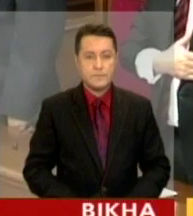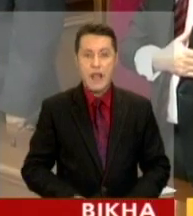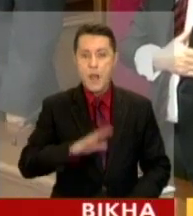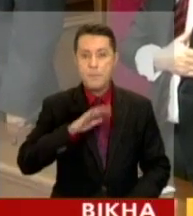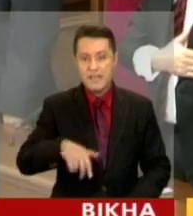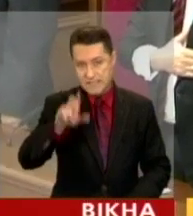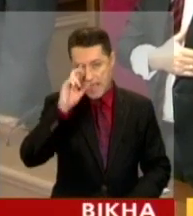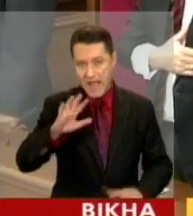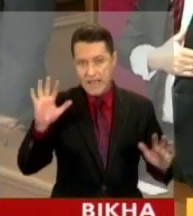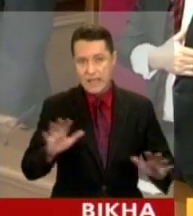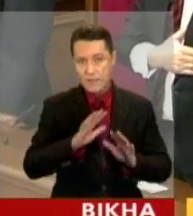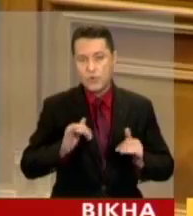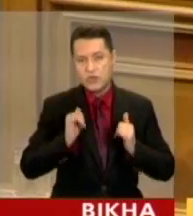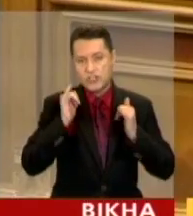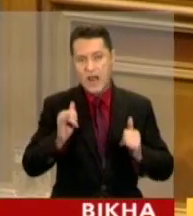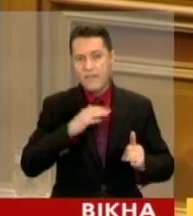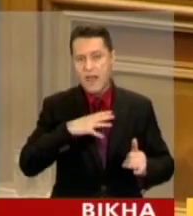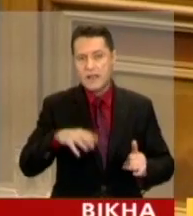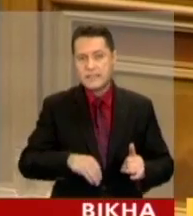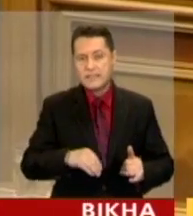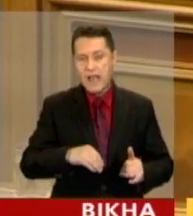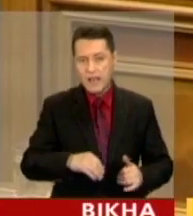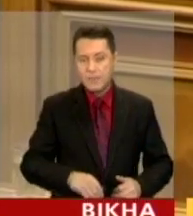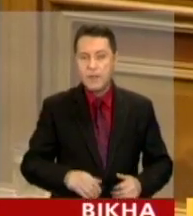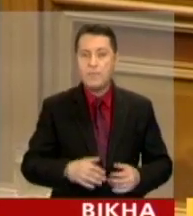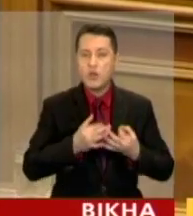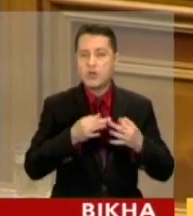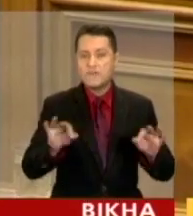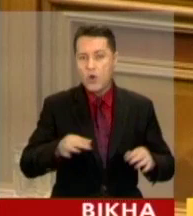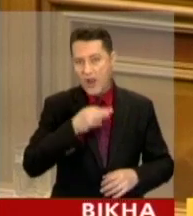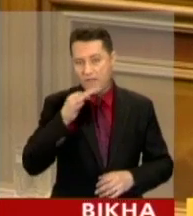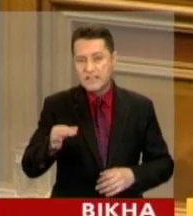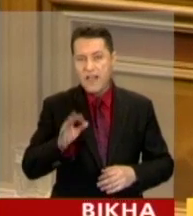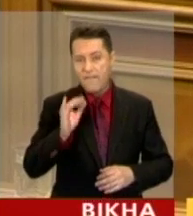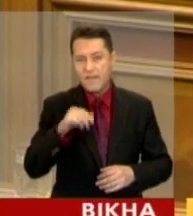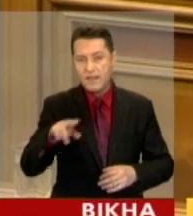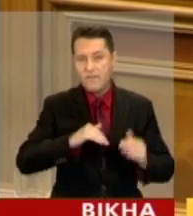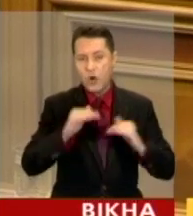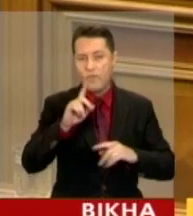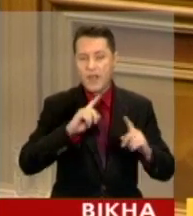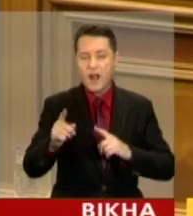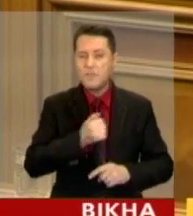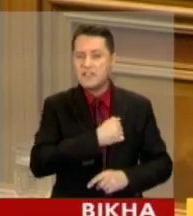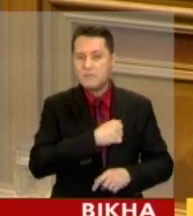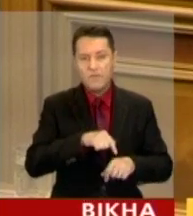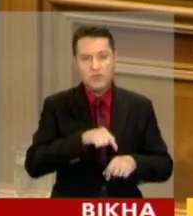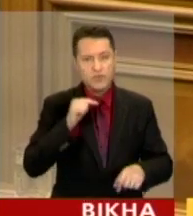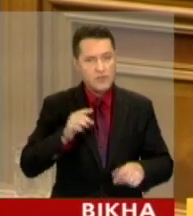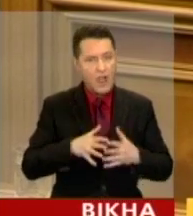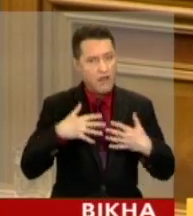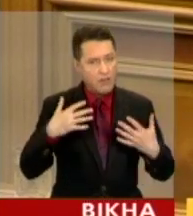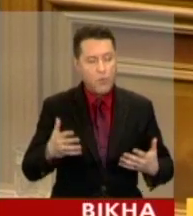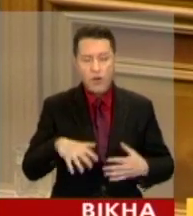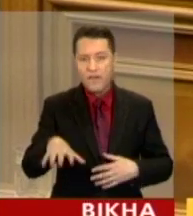Після гімну – шана загиблим. Дозвольте висловити від Верховної Ради глибоке співчуття всім